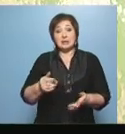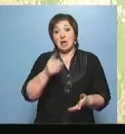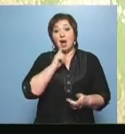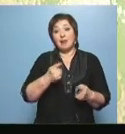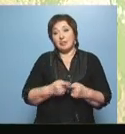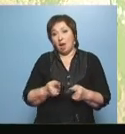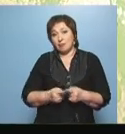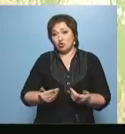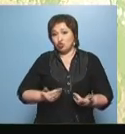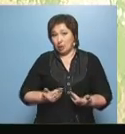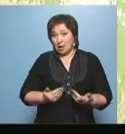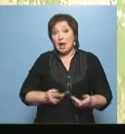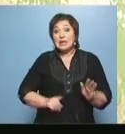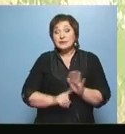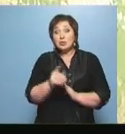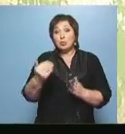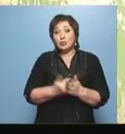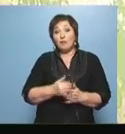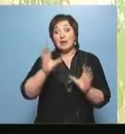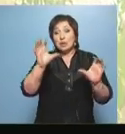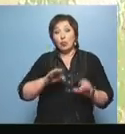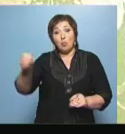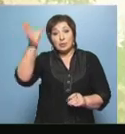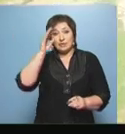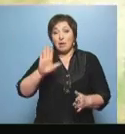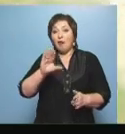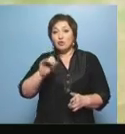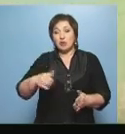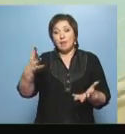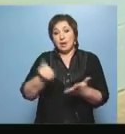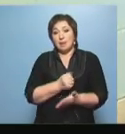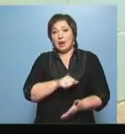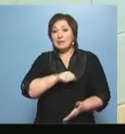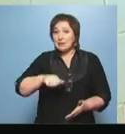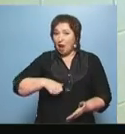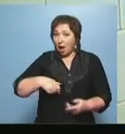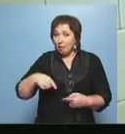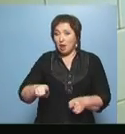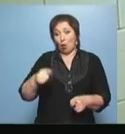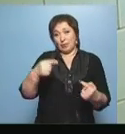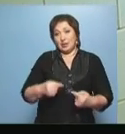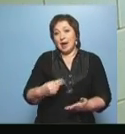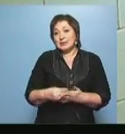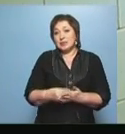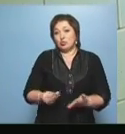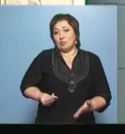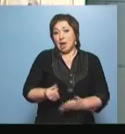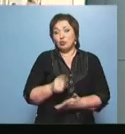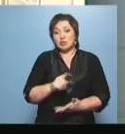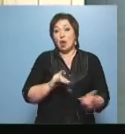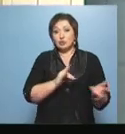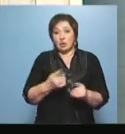С введением нового закона об образовании вузы получили право самостоятельно определять цены за общежитие. Отсюда и весь